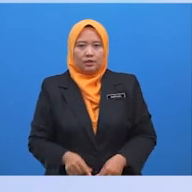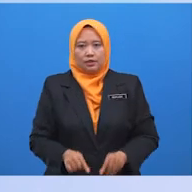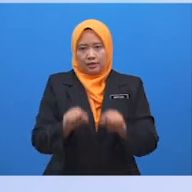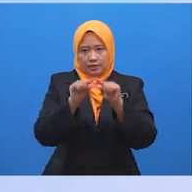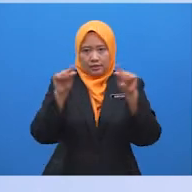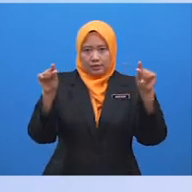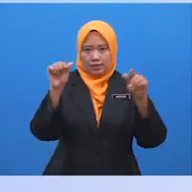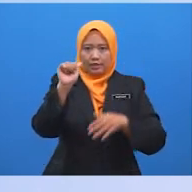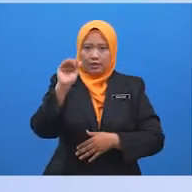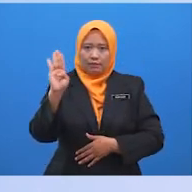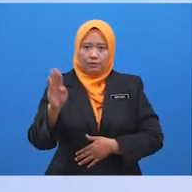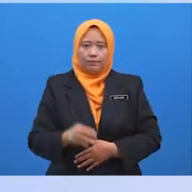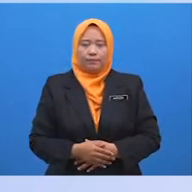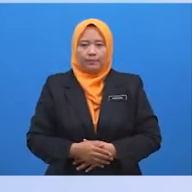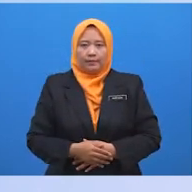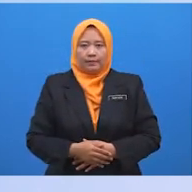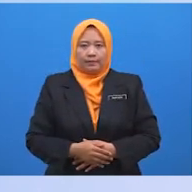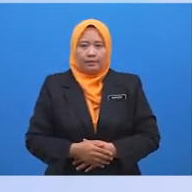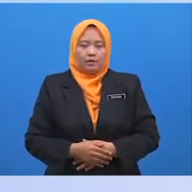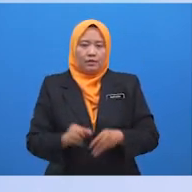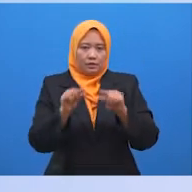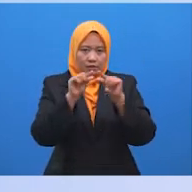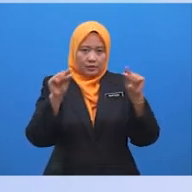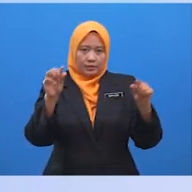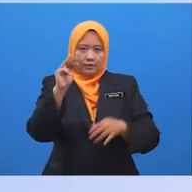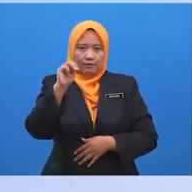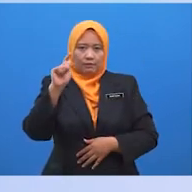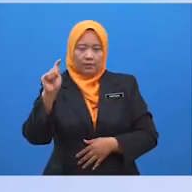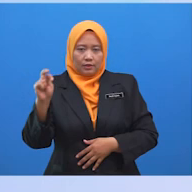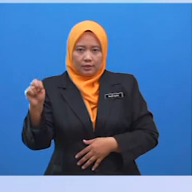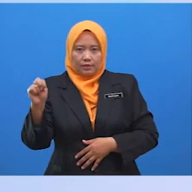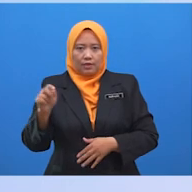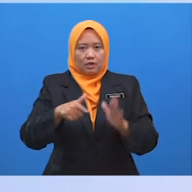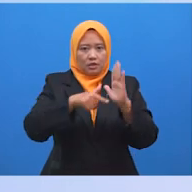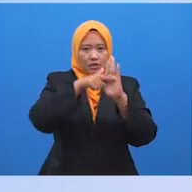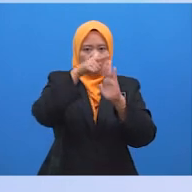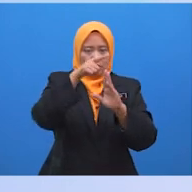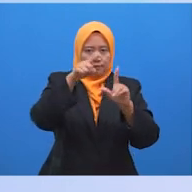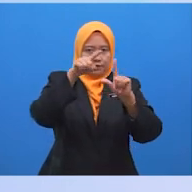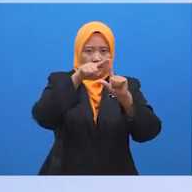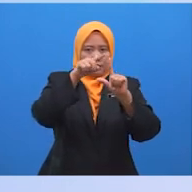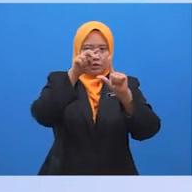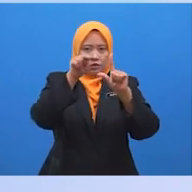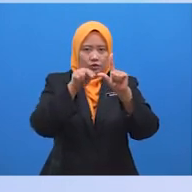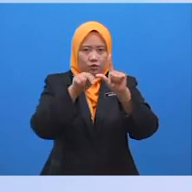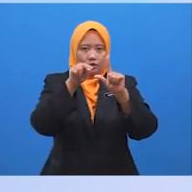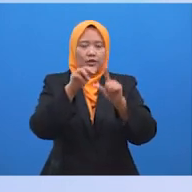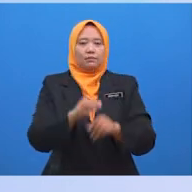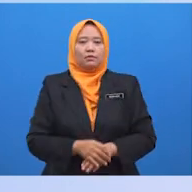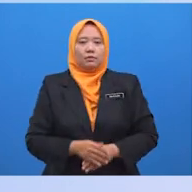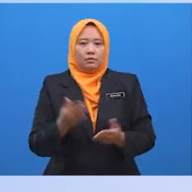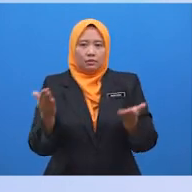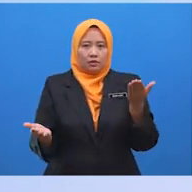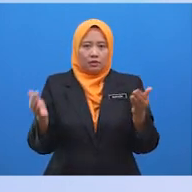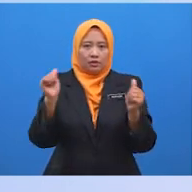Selain dari itu, garisan MN lebih curam berbanding dengan garisan AB. Oleh